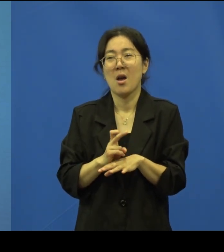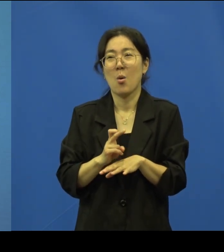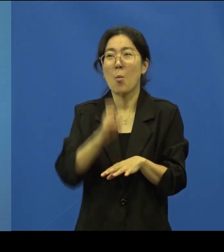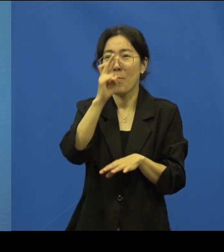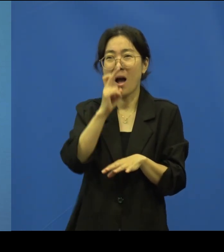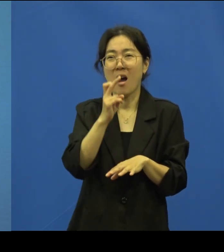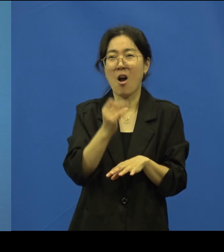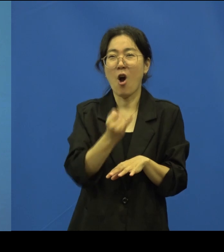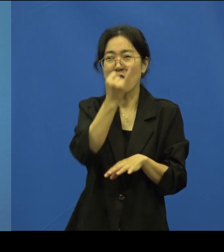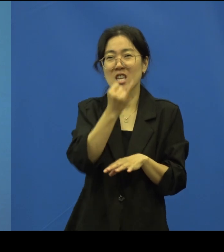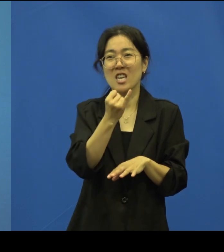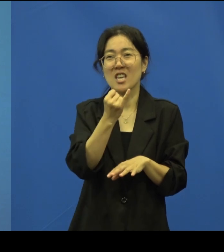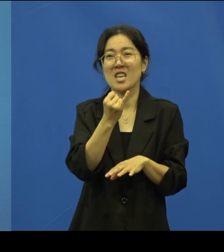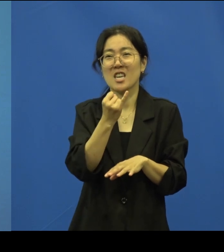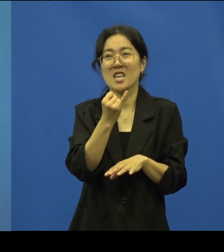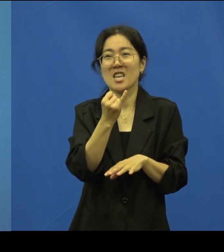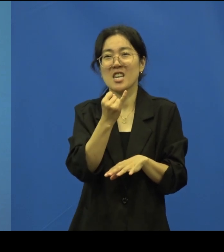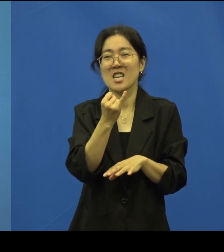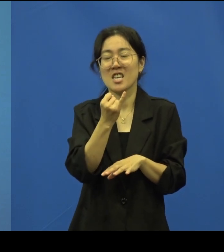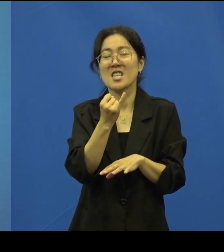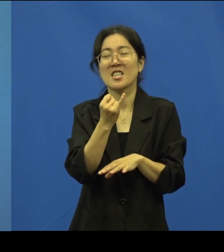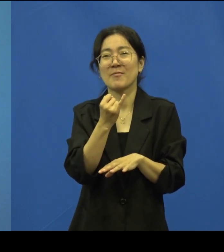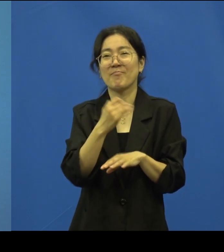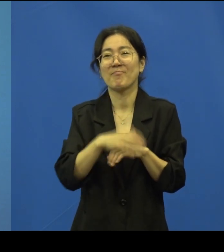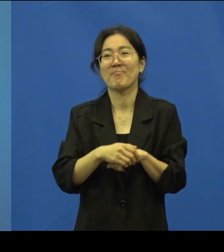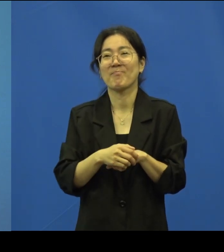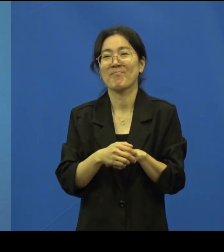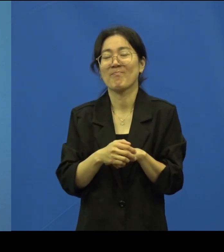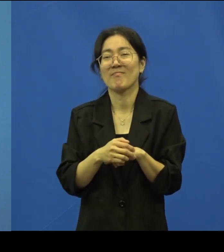거야. 제가 긴 얘기는 드릴 수 없어요.